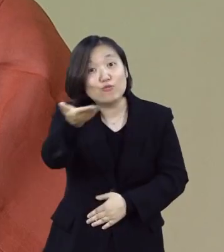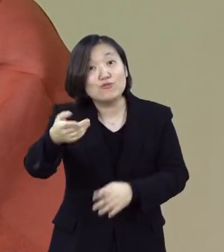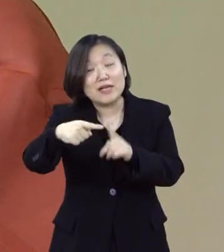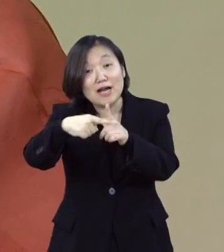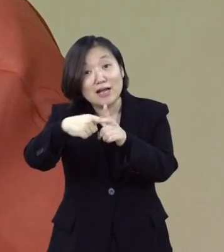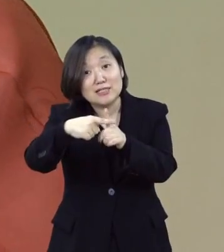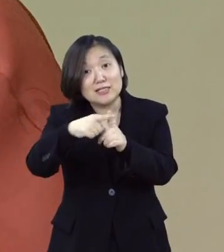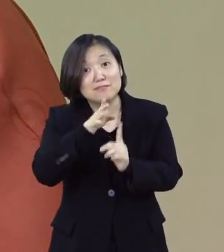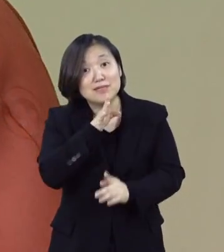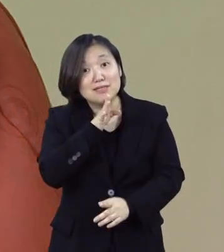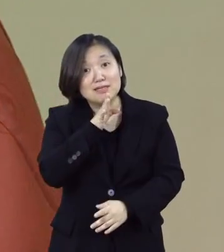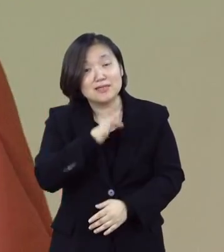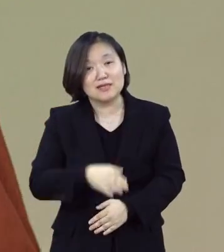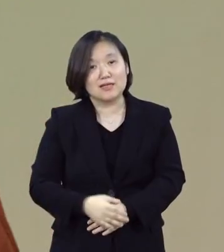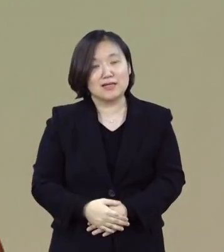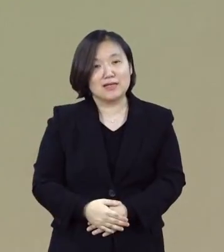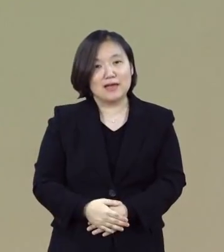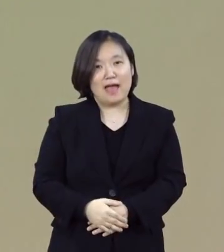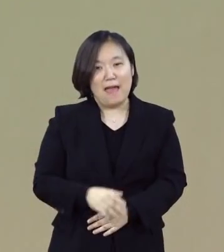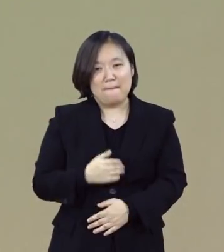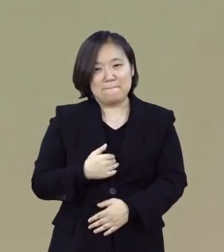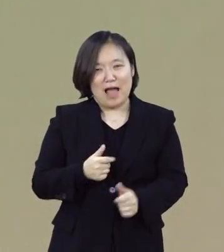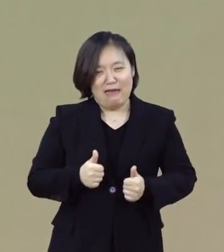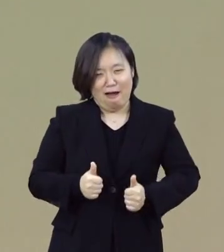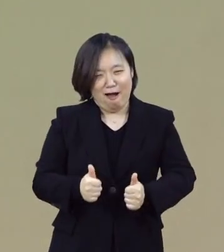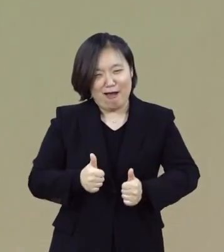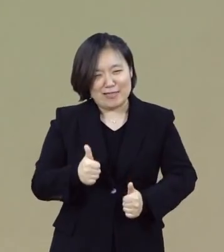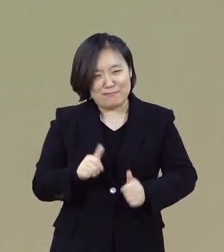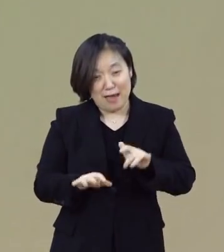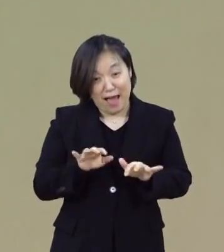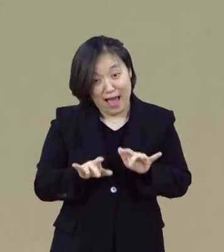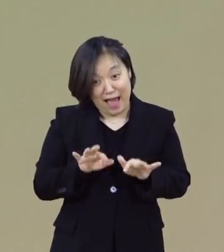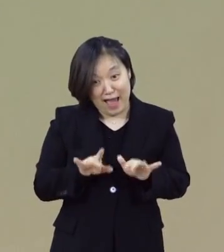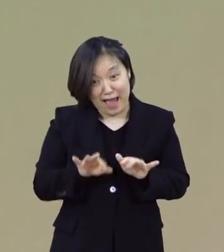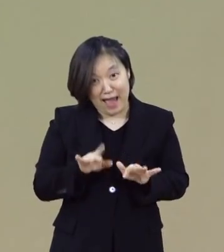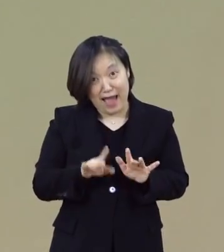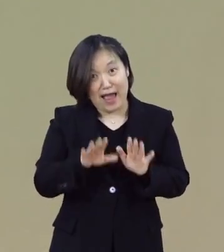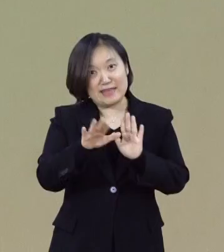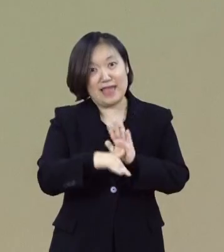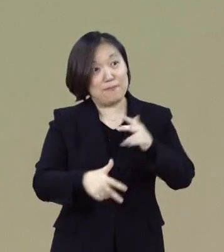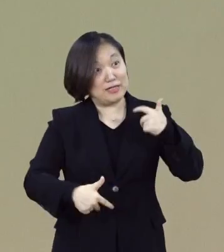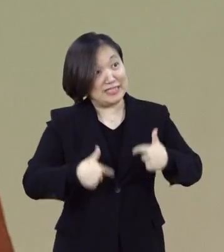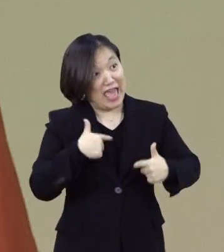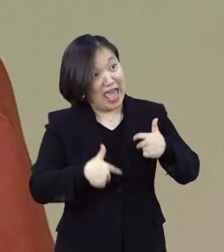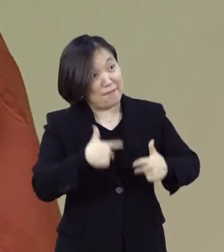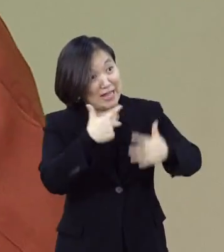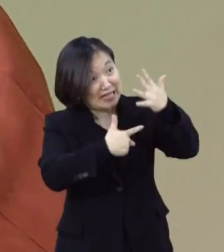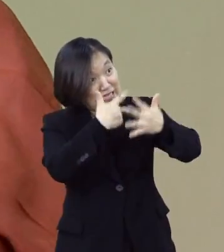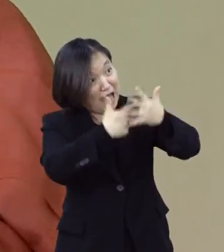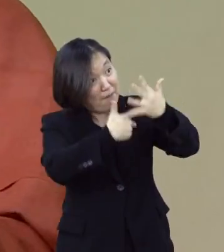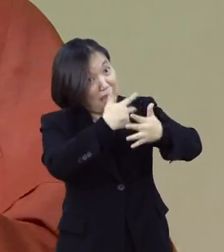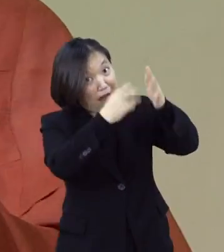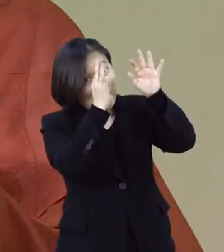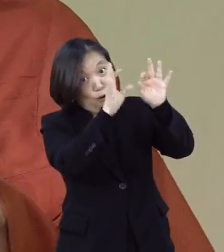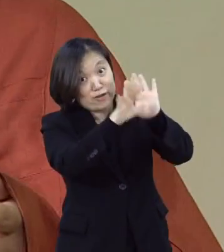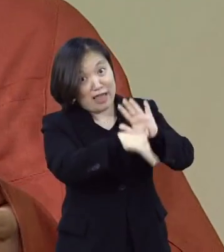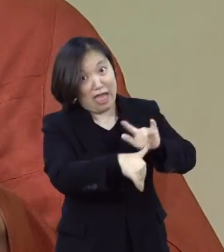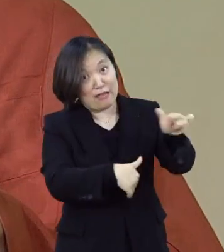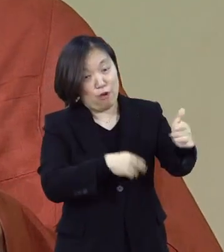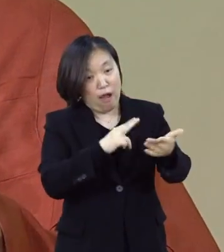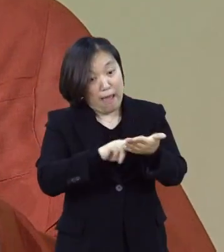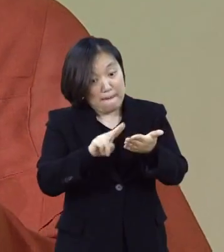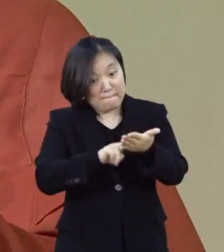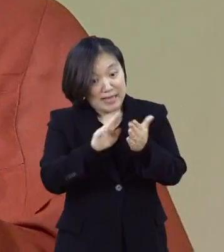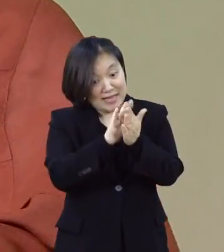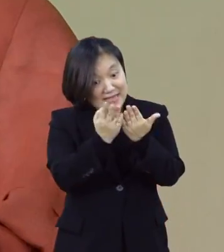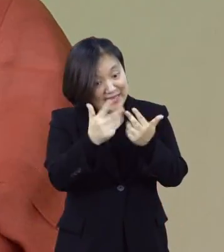있잖아요. 뭐 게임, 막 열심히 게임에 몰입하거나 재미난 드라마를 보거나 만화책 재미난 거